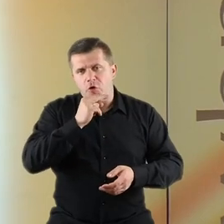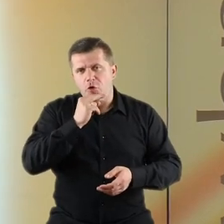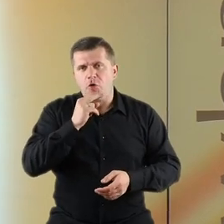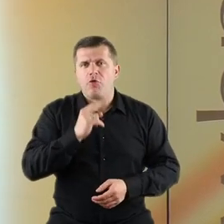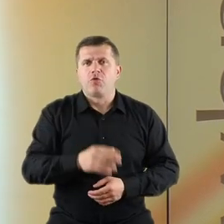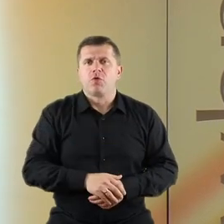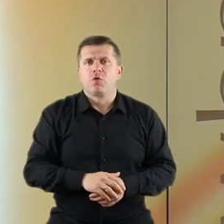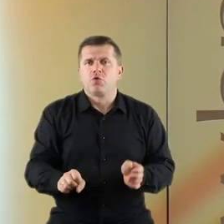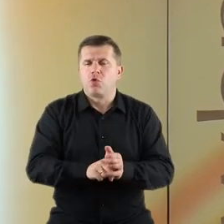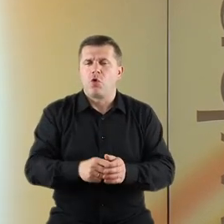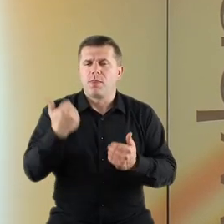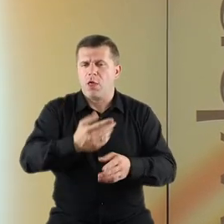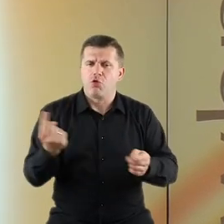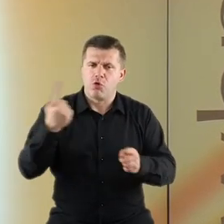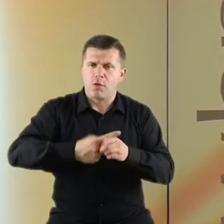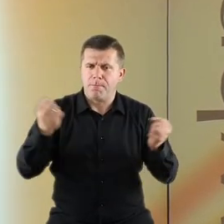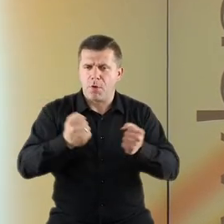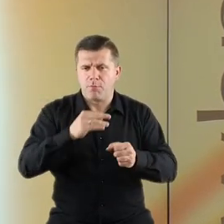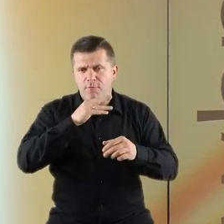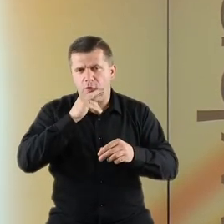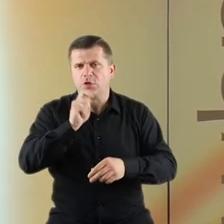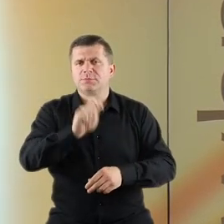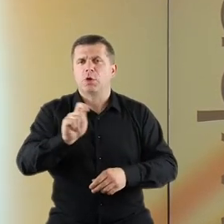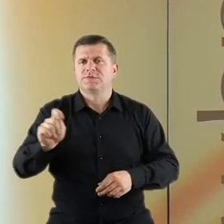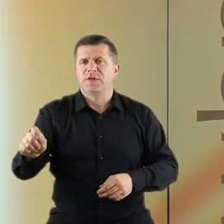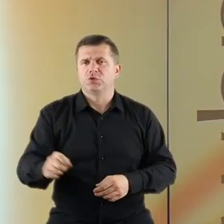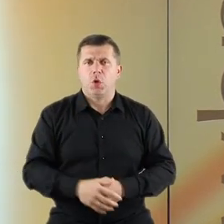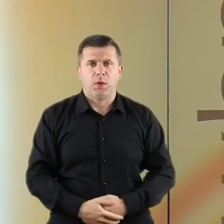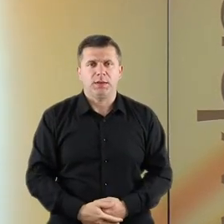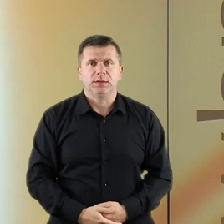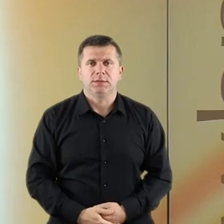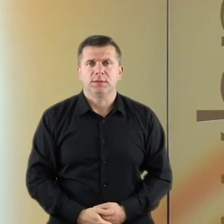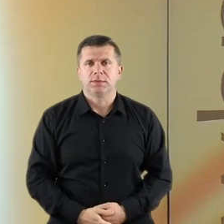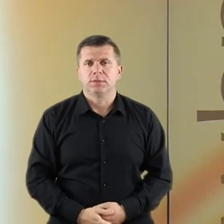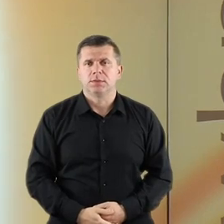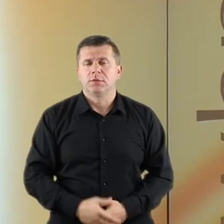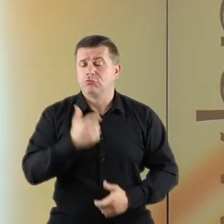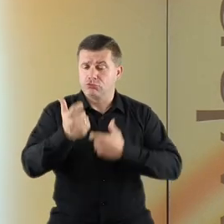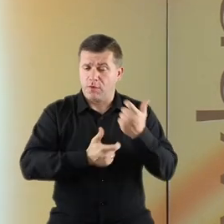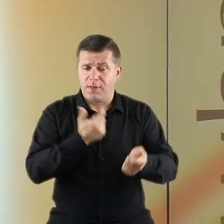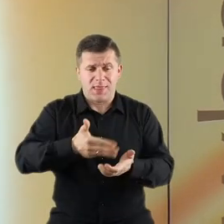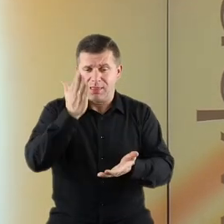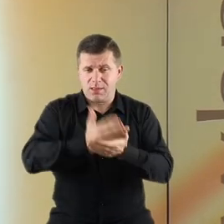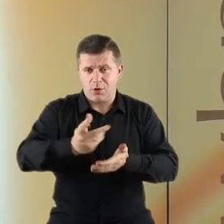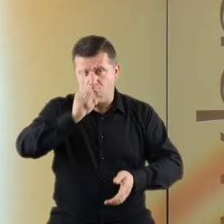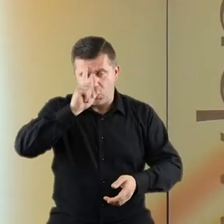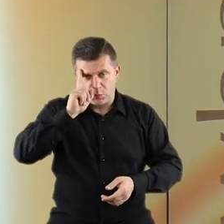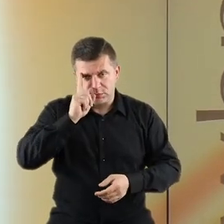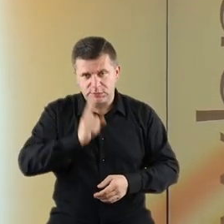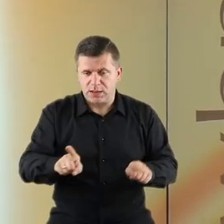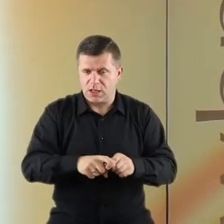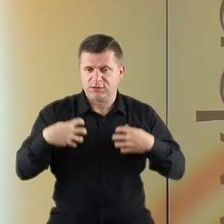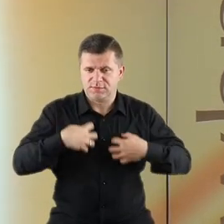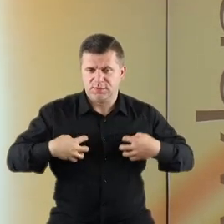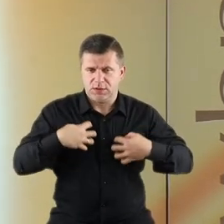dodatkowej mocy Może być to woda święcona z oczywiście stosowano ją nie tylko na ludziach ale także na zwierzętach